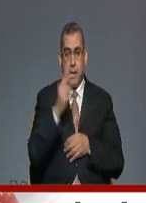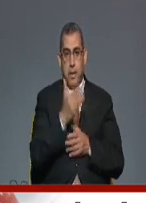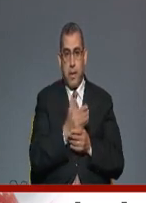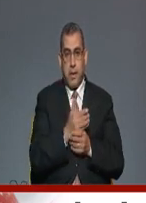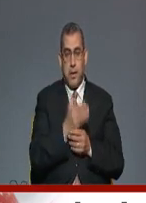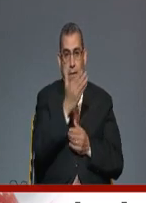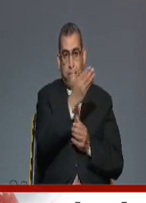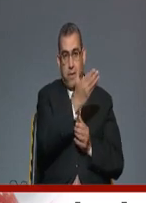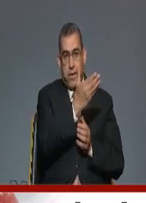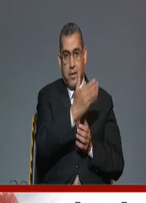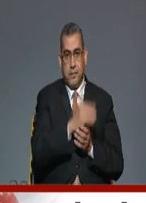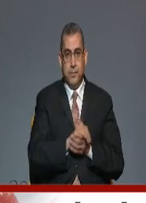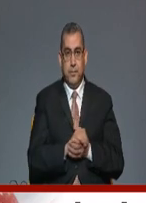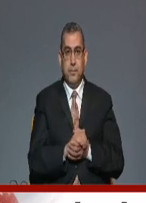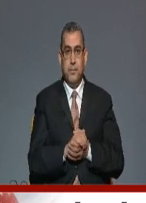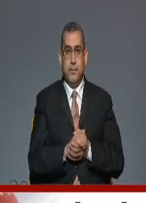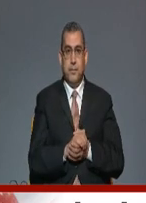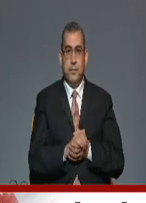تفضلي.